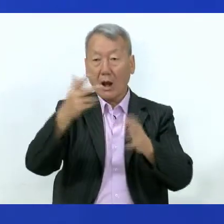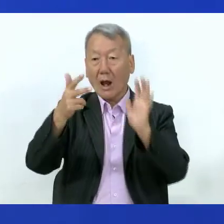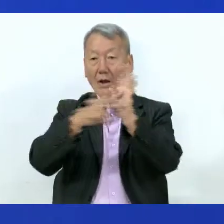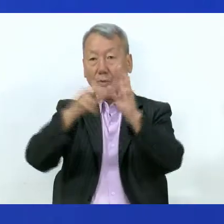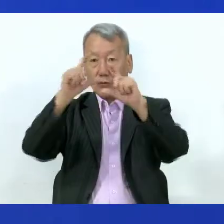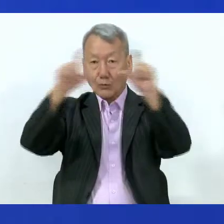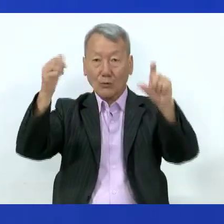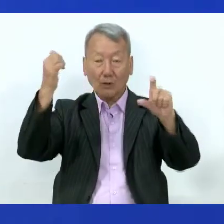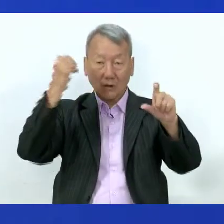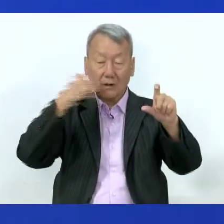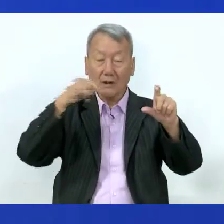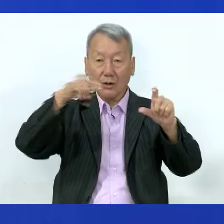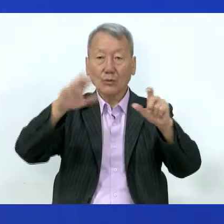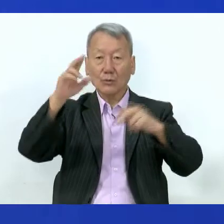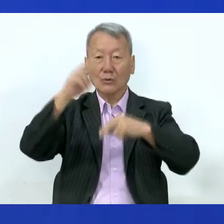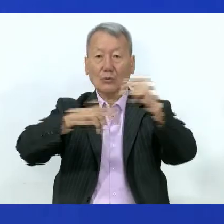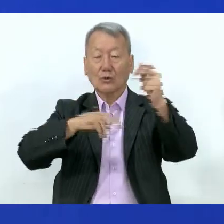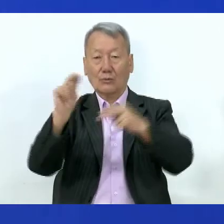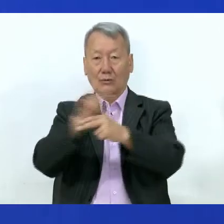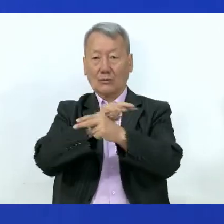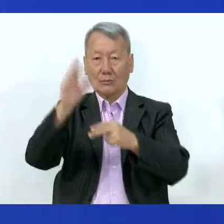мектептің құрылғышы башталады.